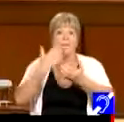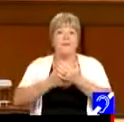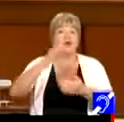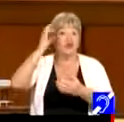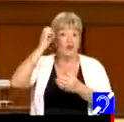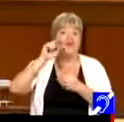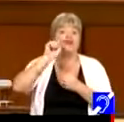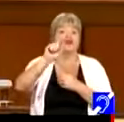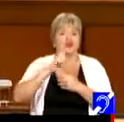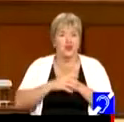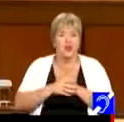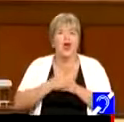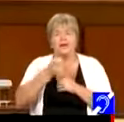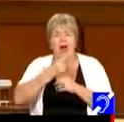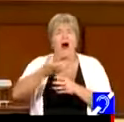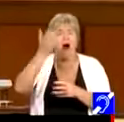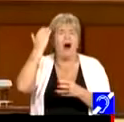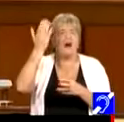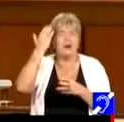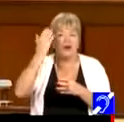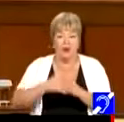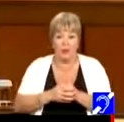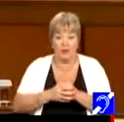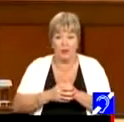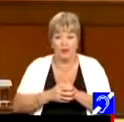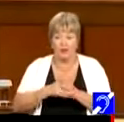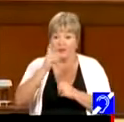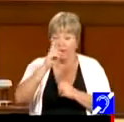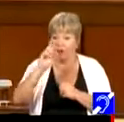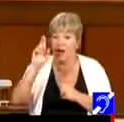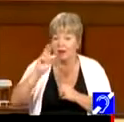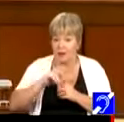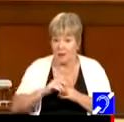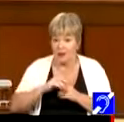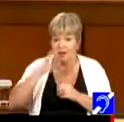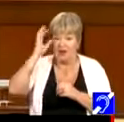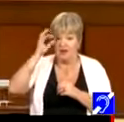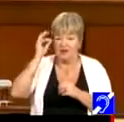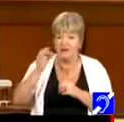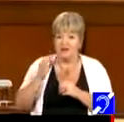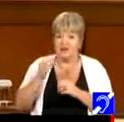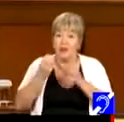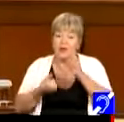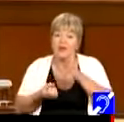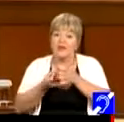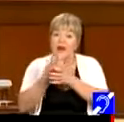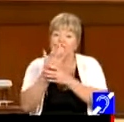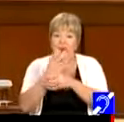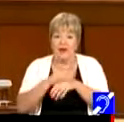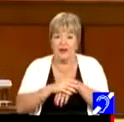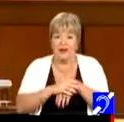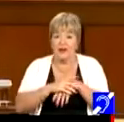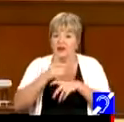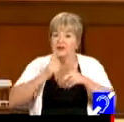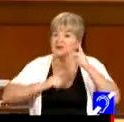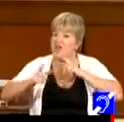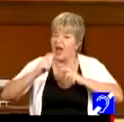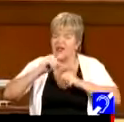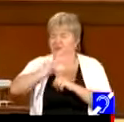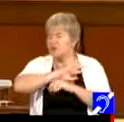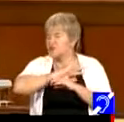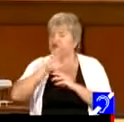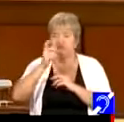lui de secole. Dar visul a fost împlinit cu un sacrificiu